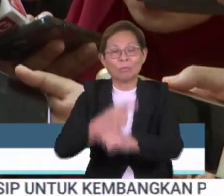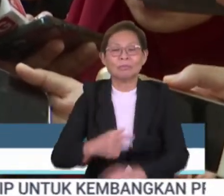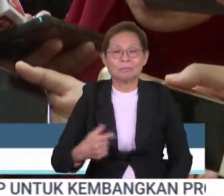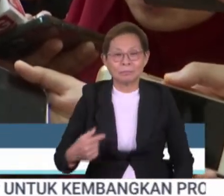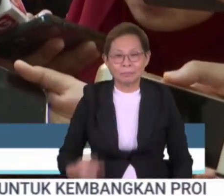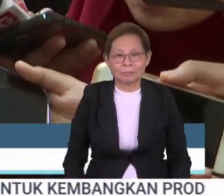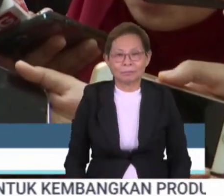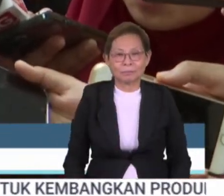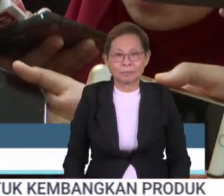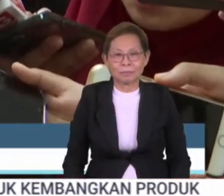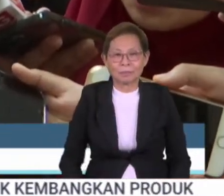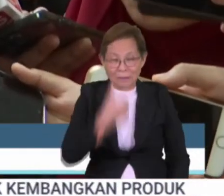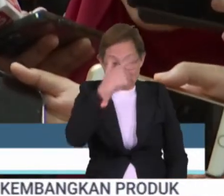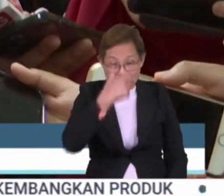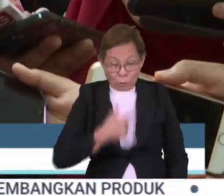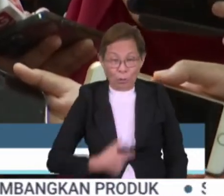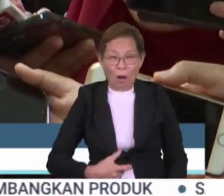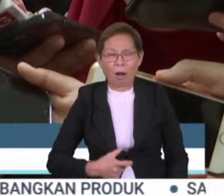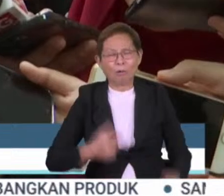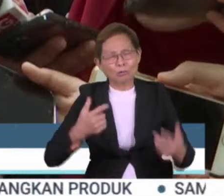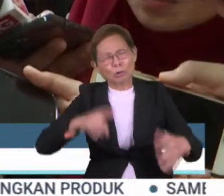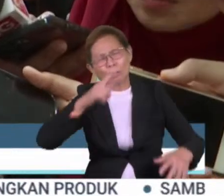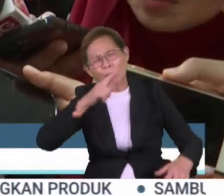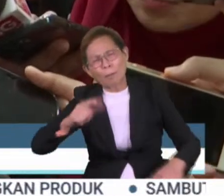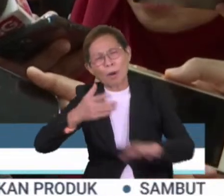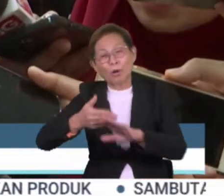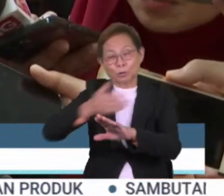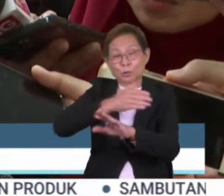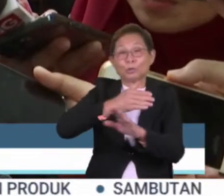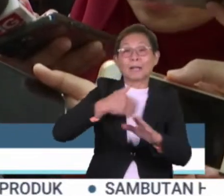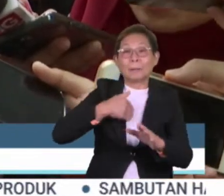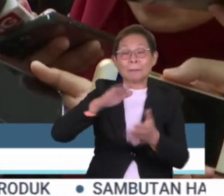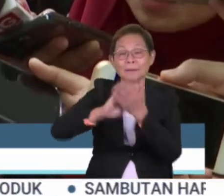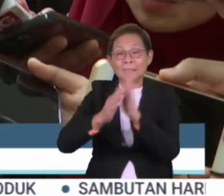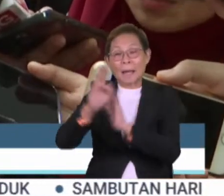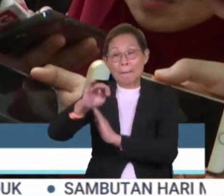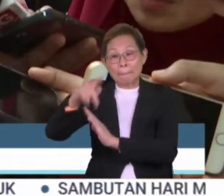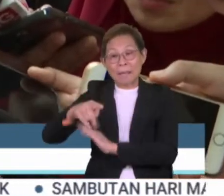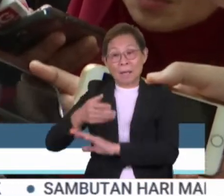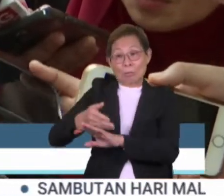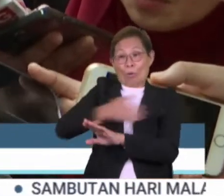seorang yang telah begitu lama sebelum saya menjadi ahli parlimen pun